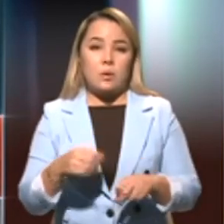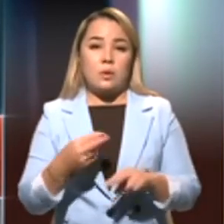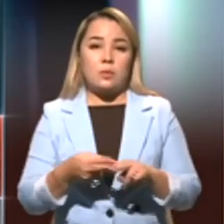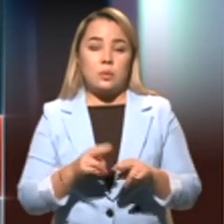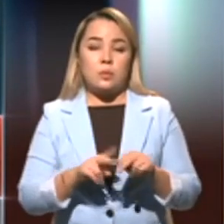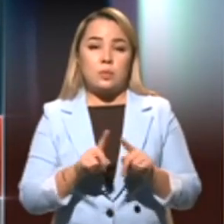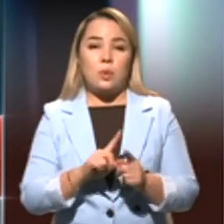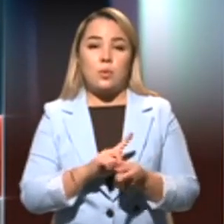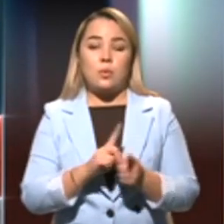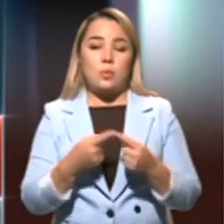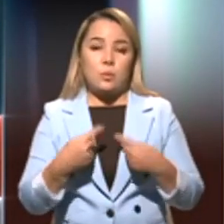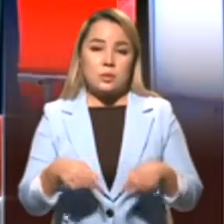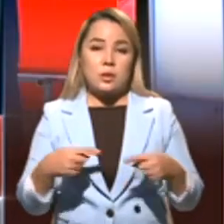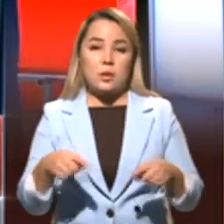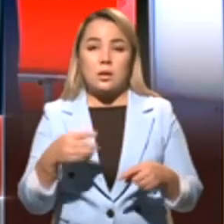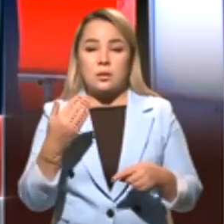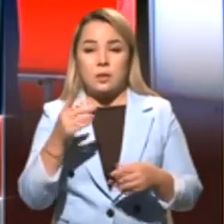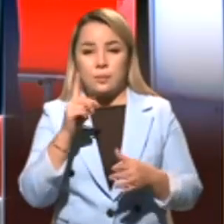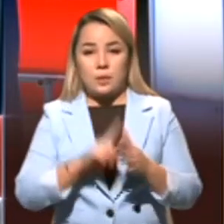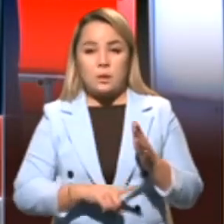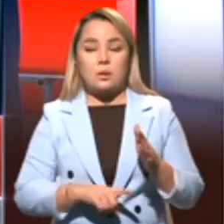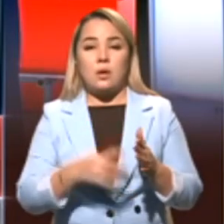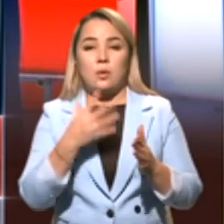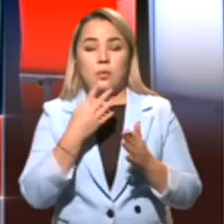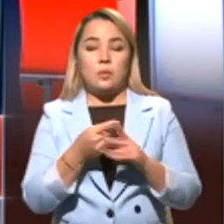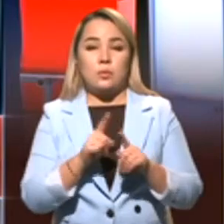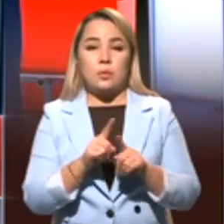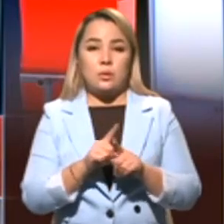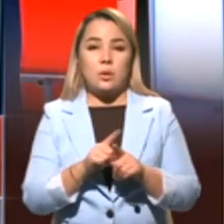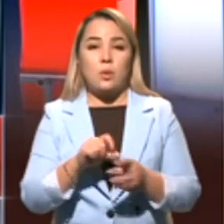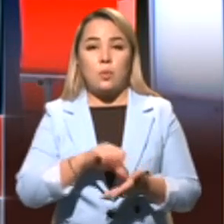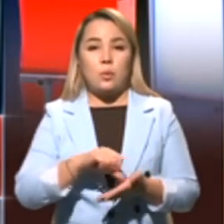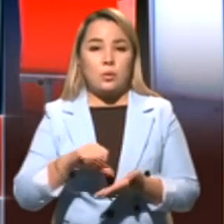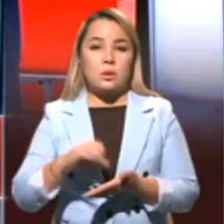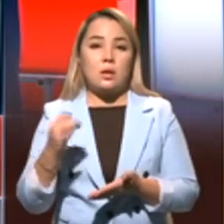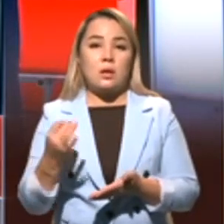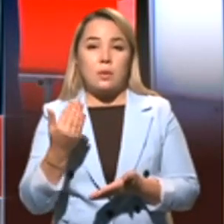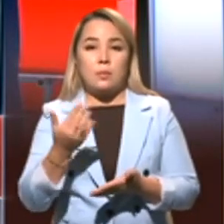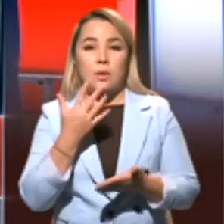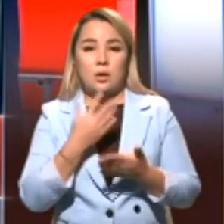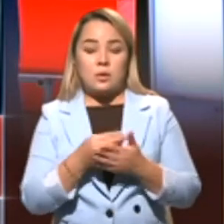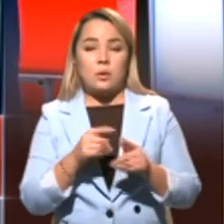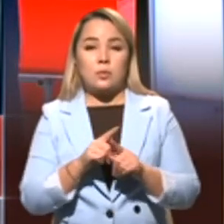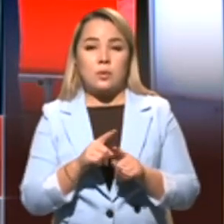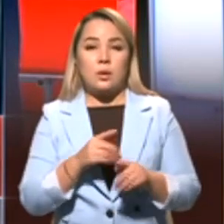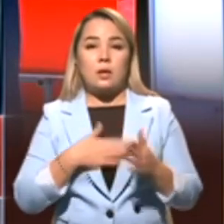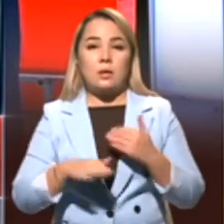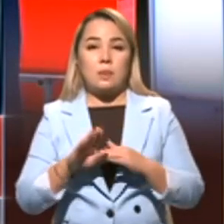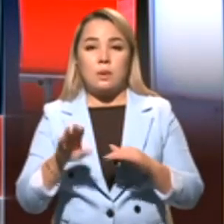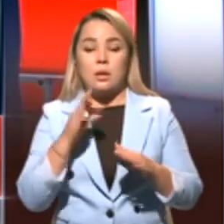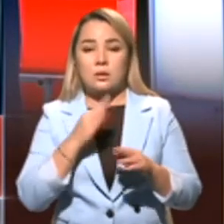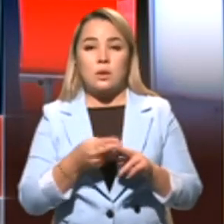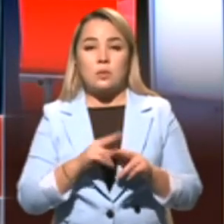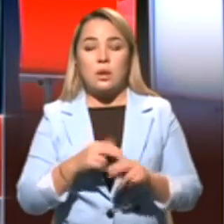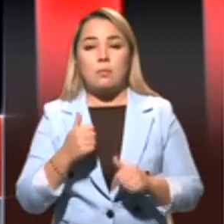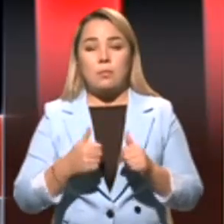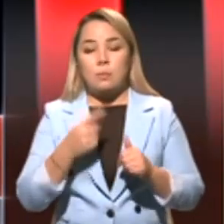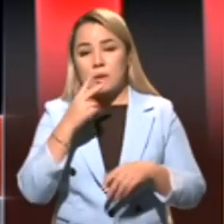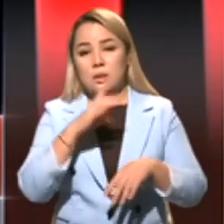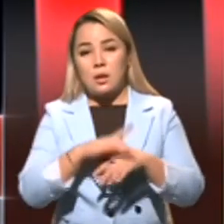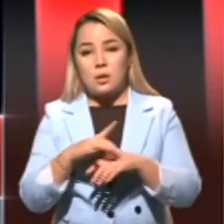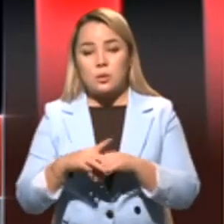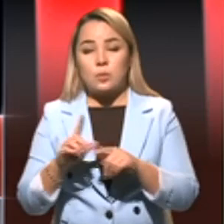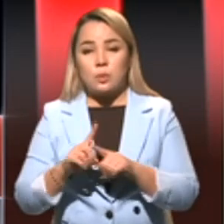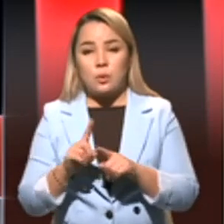кезде өзге дін өкілдерінің қызығушылығы мен жаңағыдай риза еместігі байқалып, кейін оның салдары